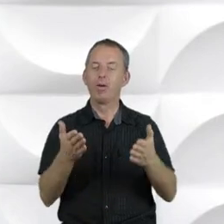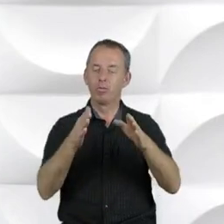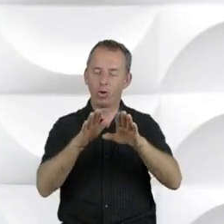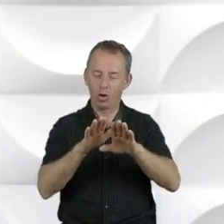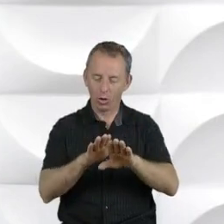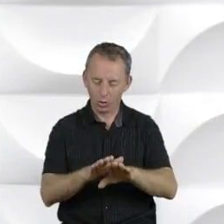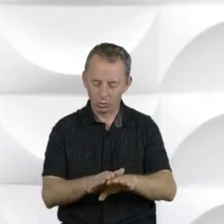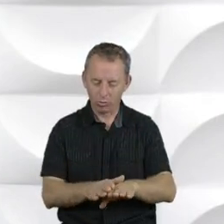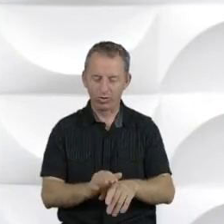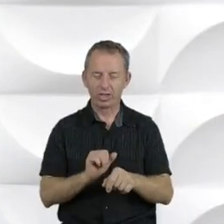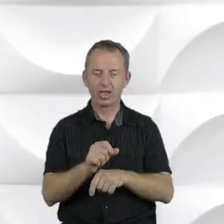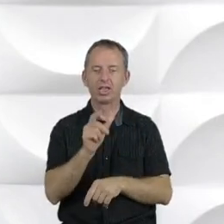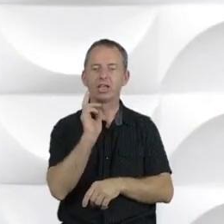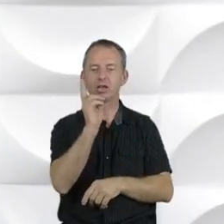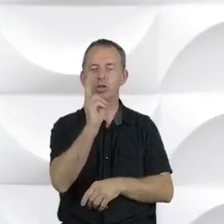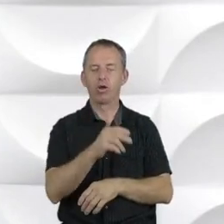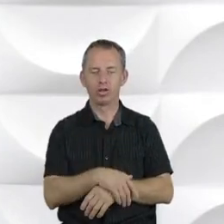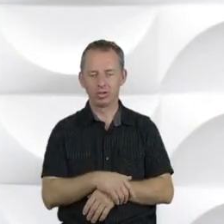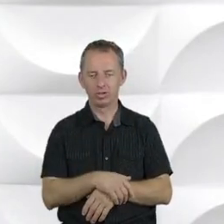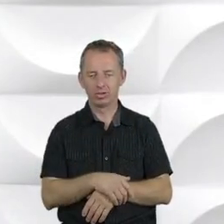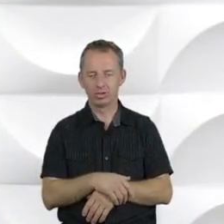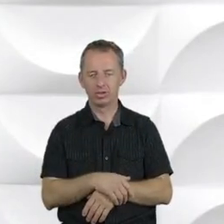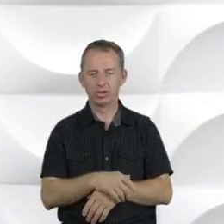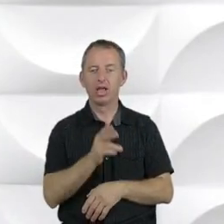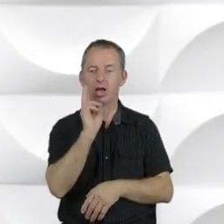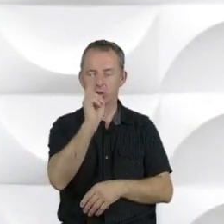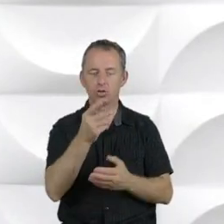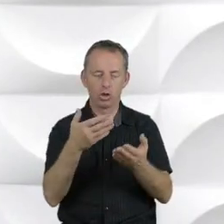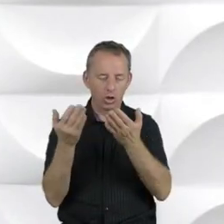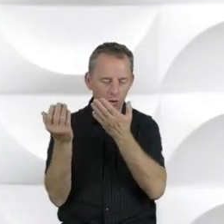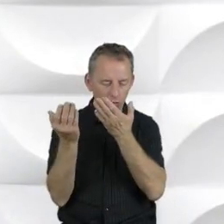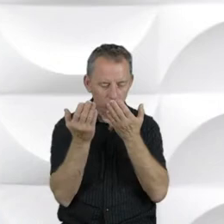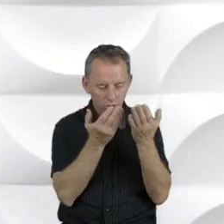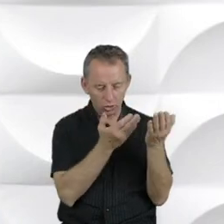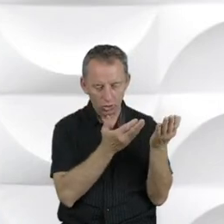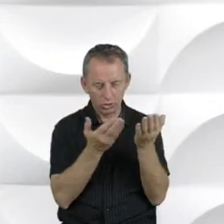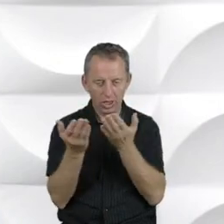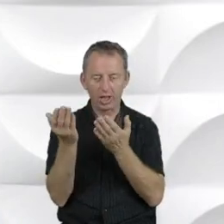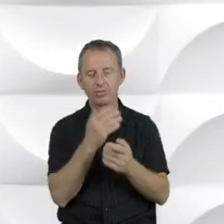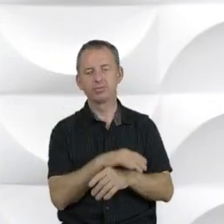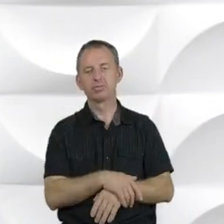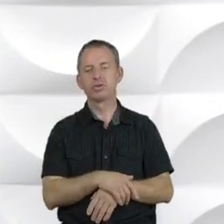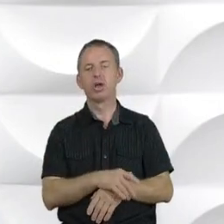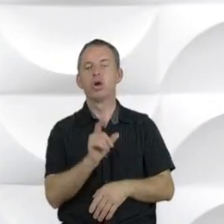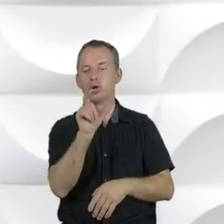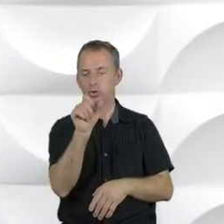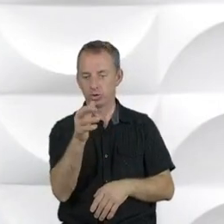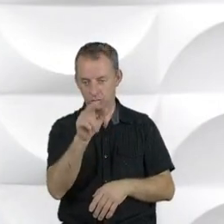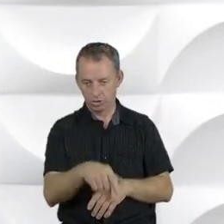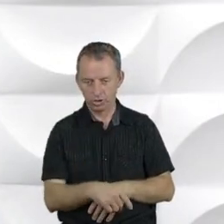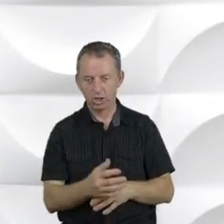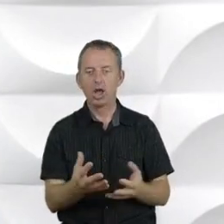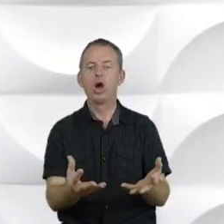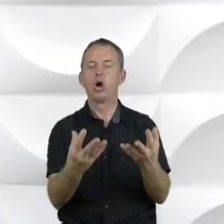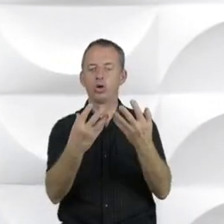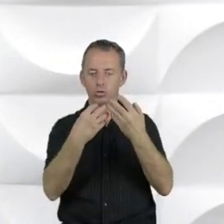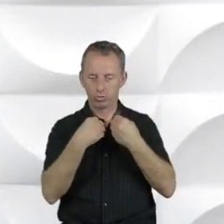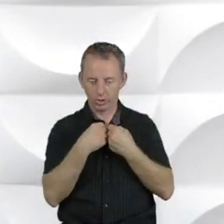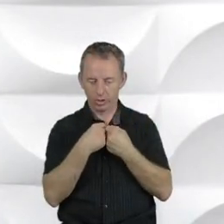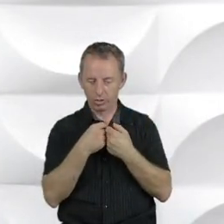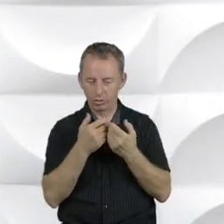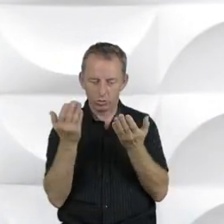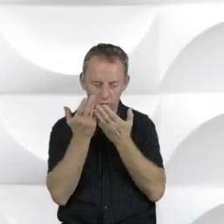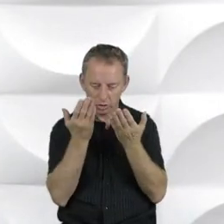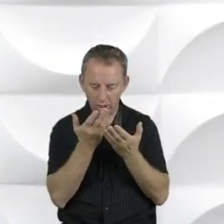Błogosławiony jest kto? Kto czyta? Czy dzisiaj odbieramy błogosławieństwa, gdy